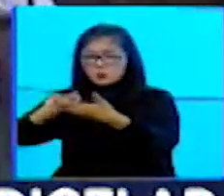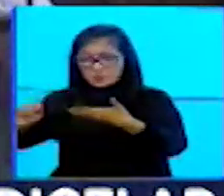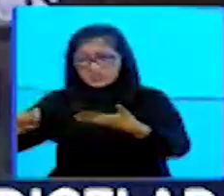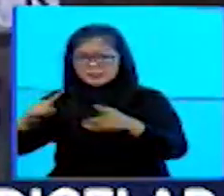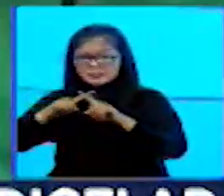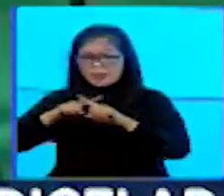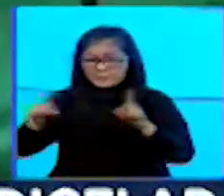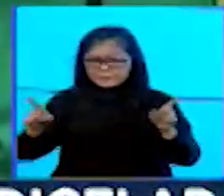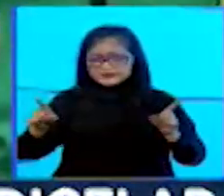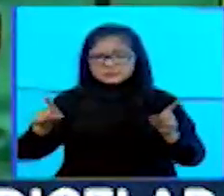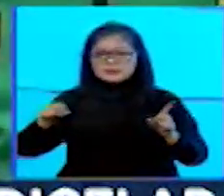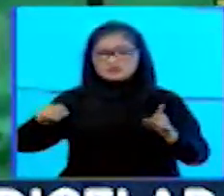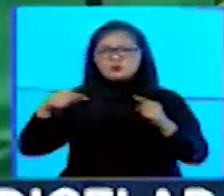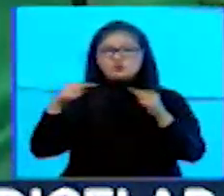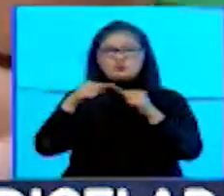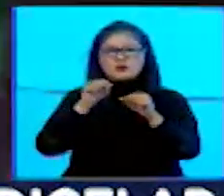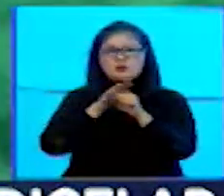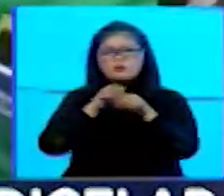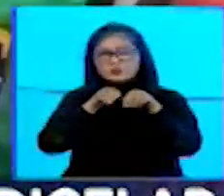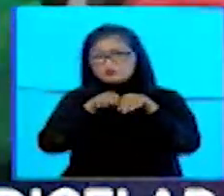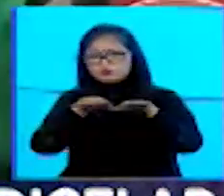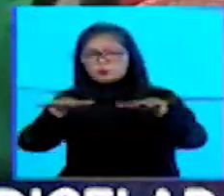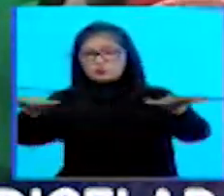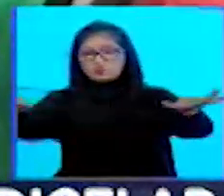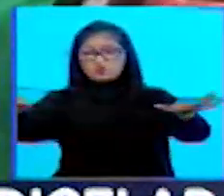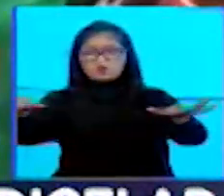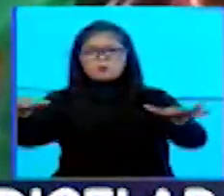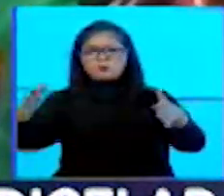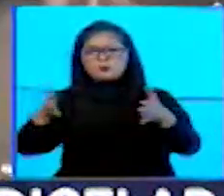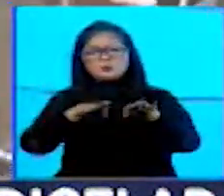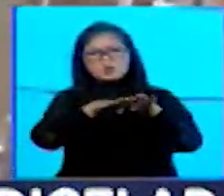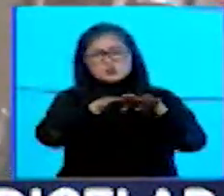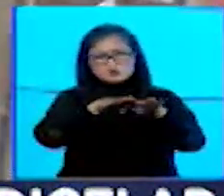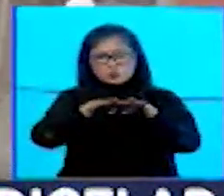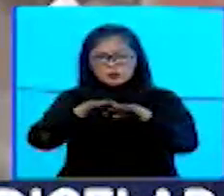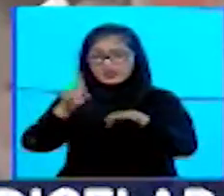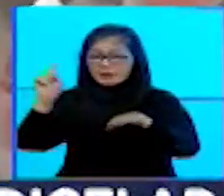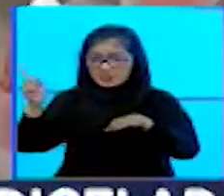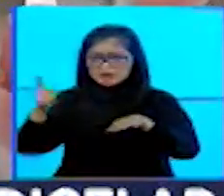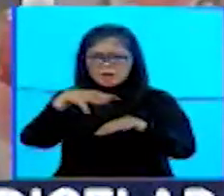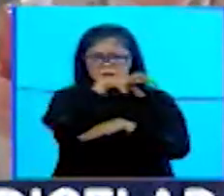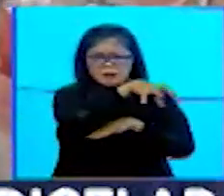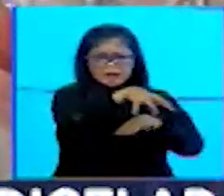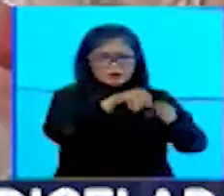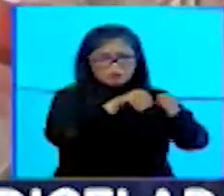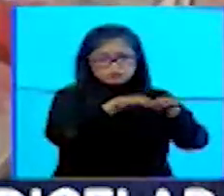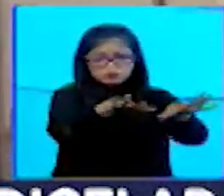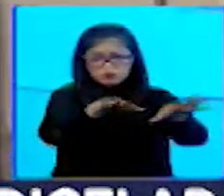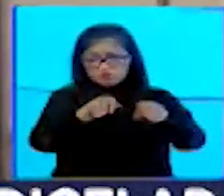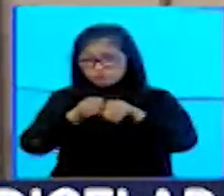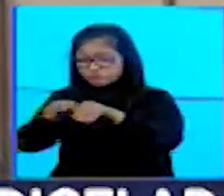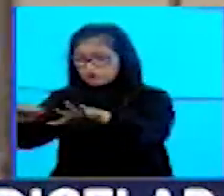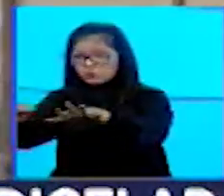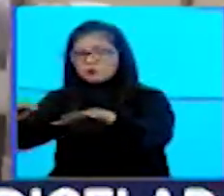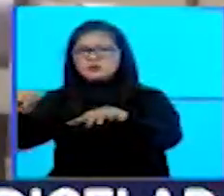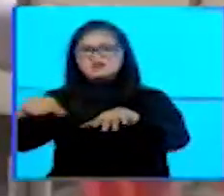memperhatikan aspek penularan COVID-19 di wilayah masing-masing. Untuk itu, Kang Emil telah mengusulkan kepada pemerintah pusat